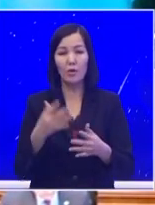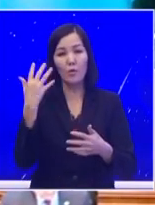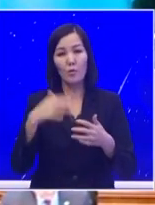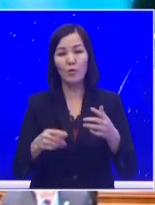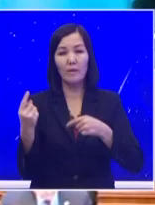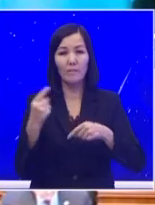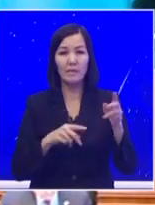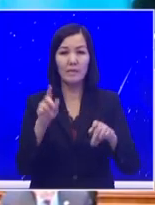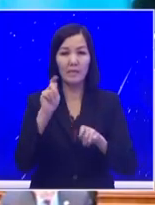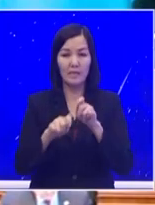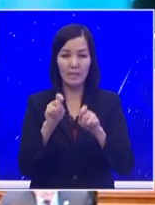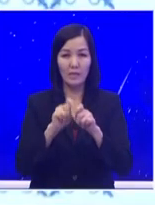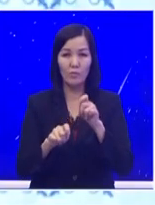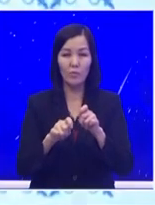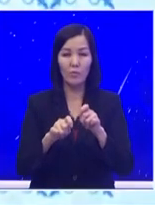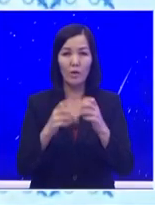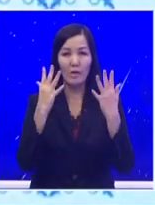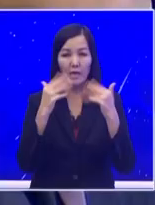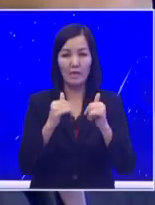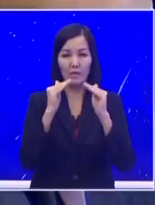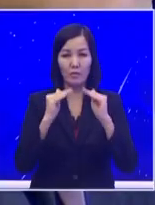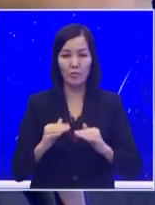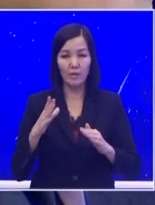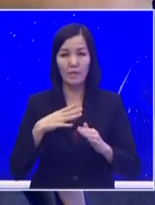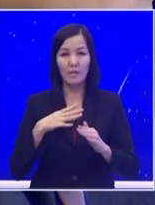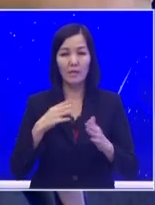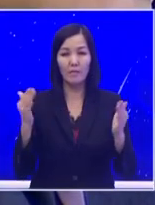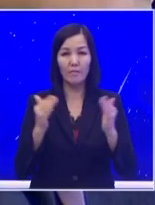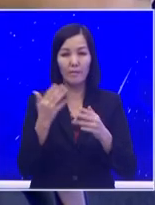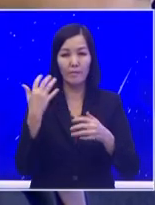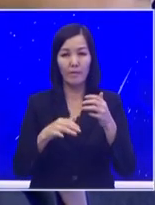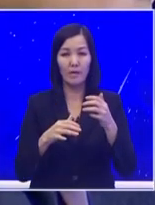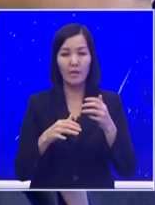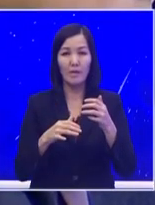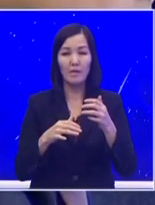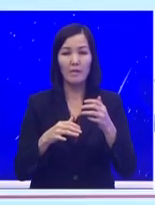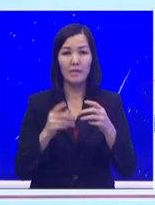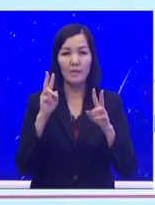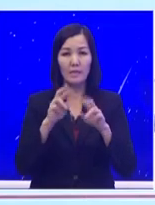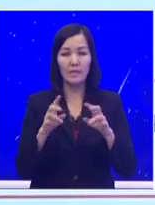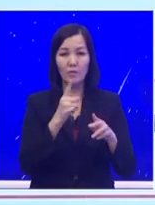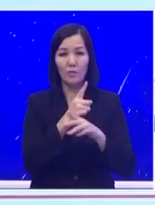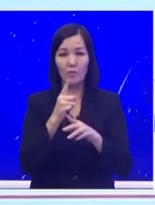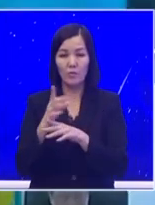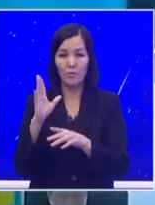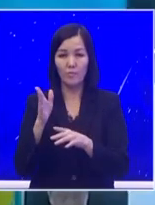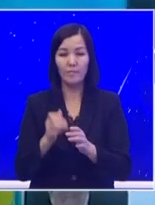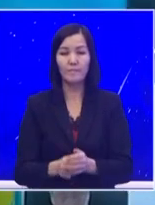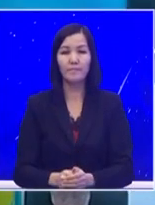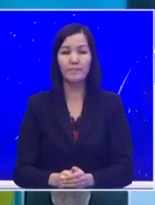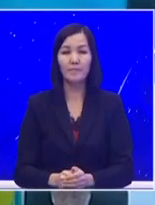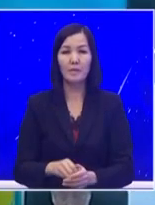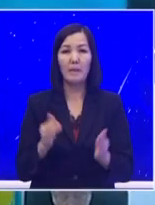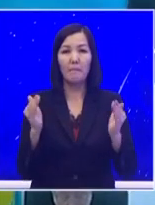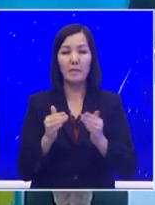ұсынылады. Қазіргі уақытта микро және шағын бизнесті тексеруге мораторий қолданылатынын атап өткен жөн. Микро